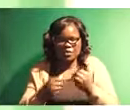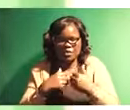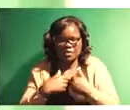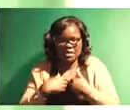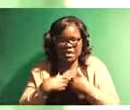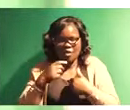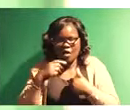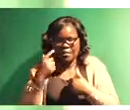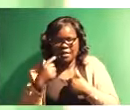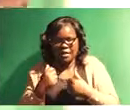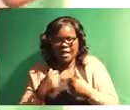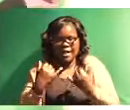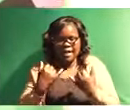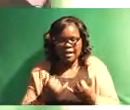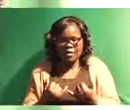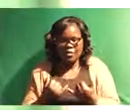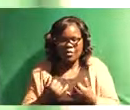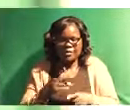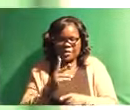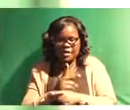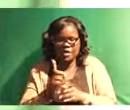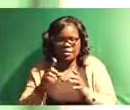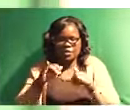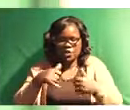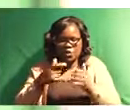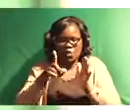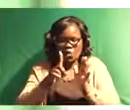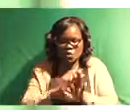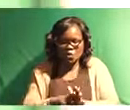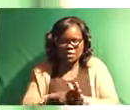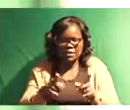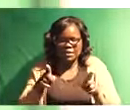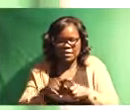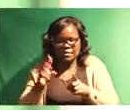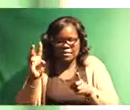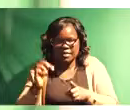ya miraa, sasa tukiweka sheria mpya na wao